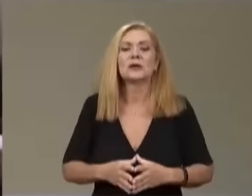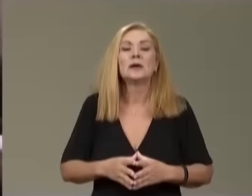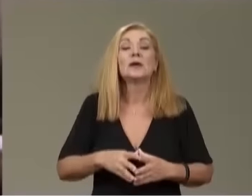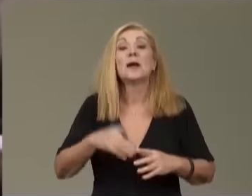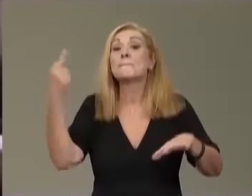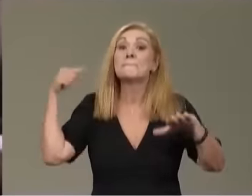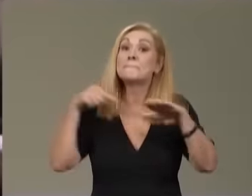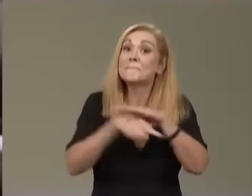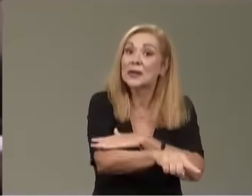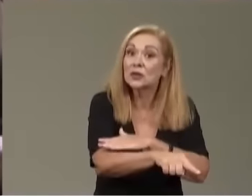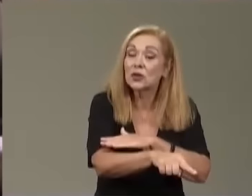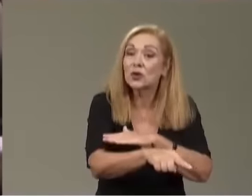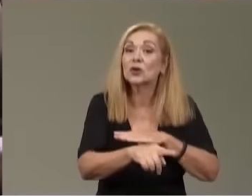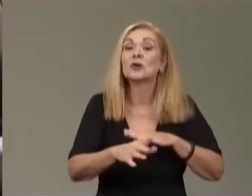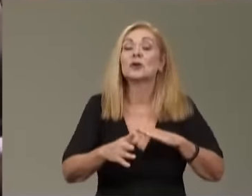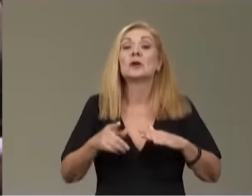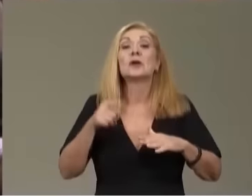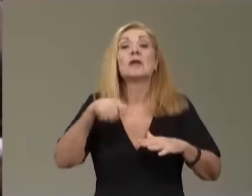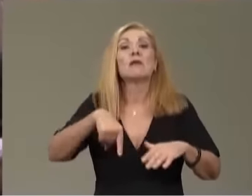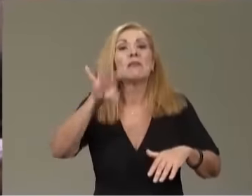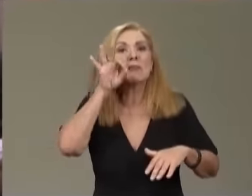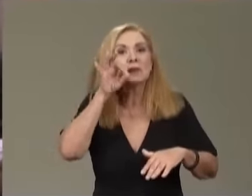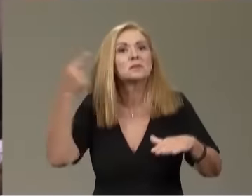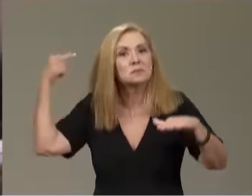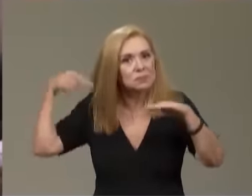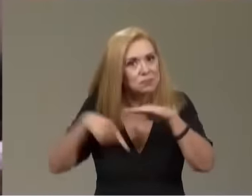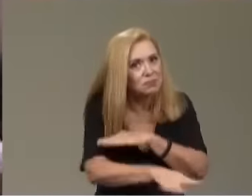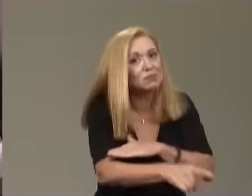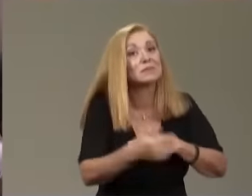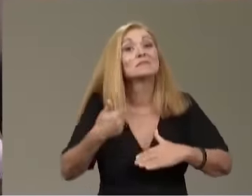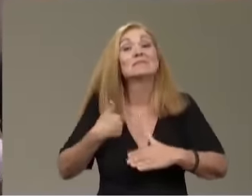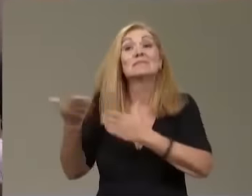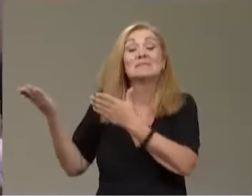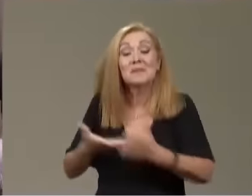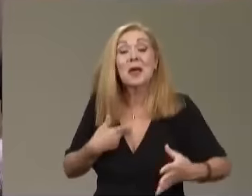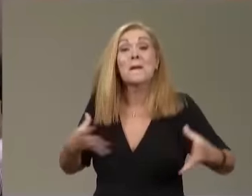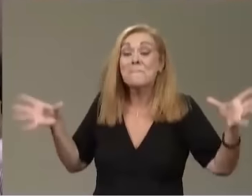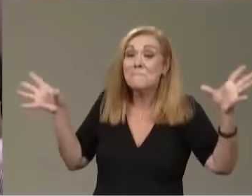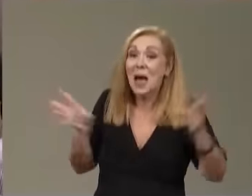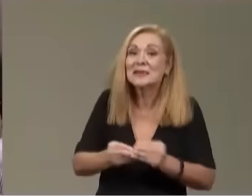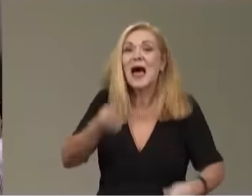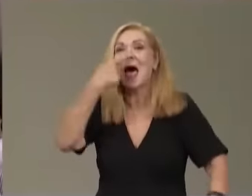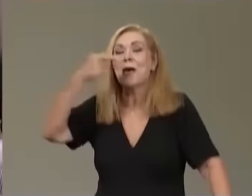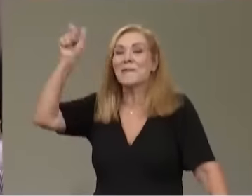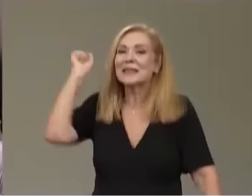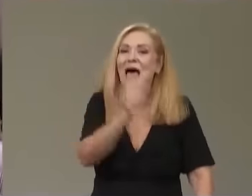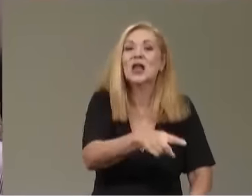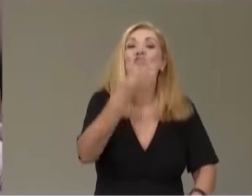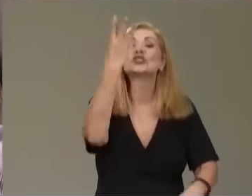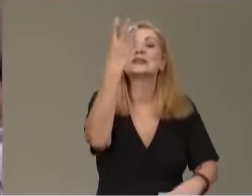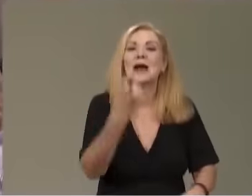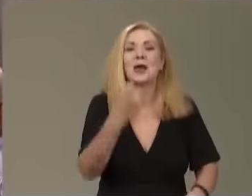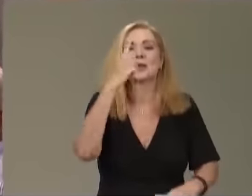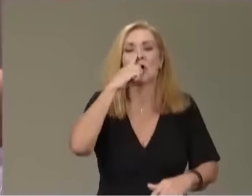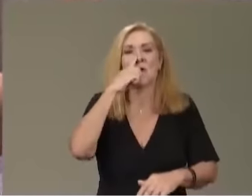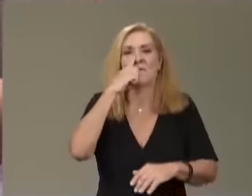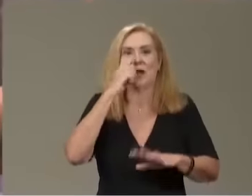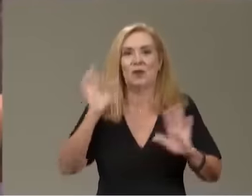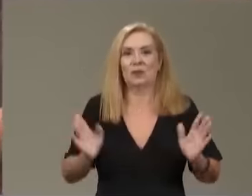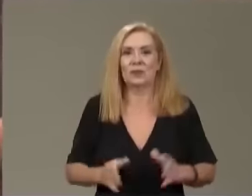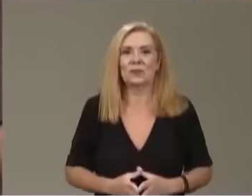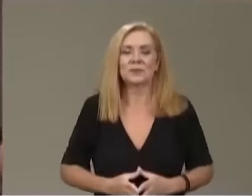μετρό να διασχίζει τη Θεσσαλονίκη, θα το υποδεχθούμε μαζί επιτέλους στις 30 Νοεμβρίου.